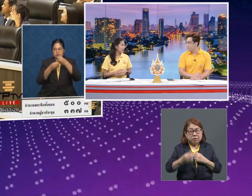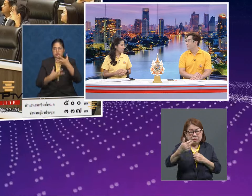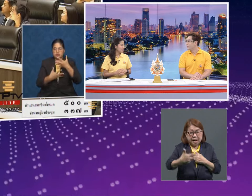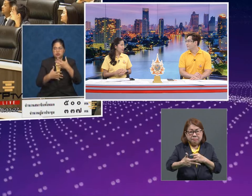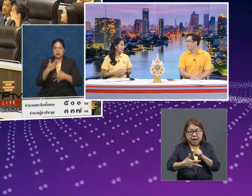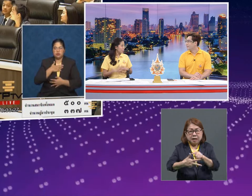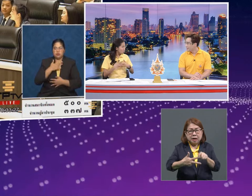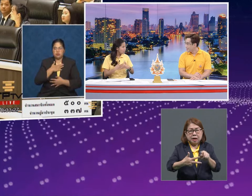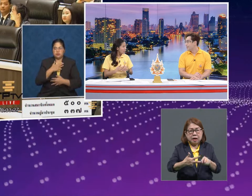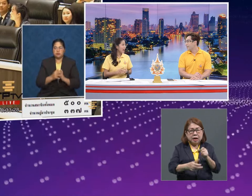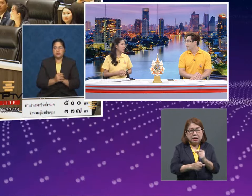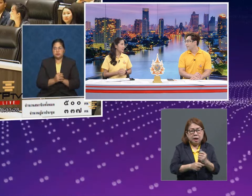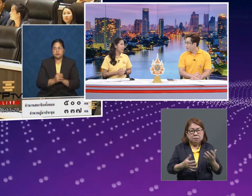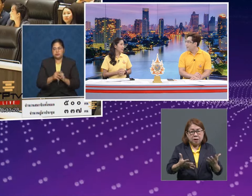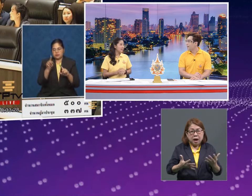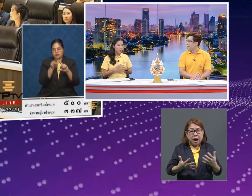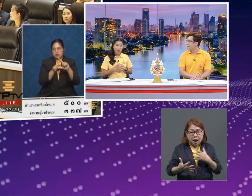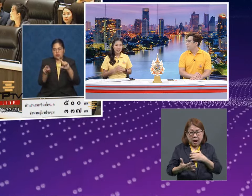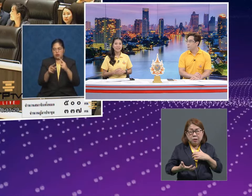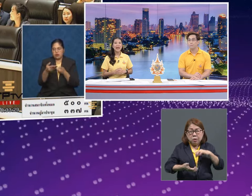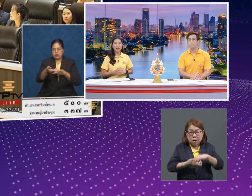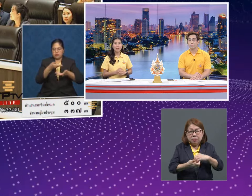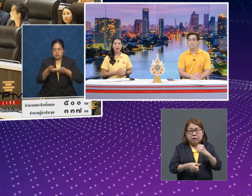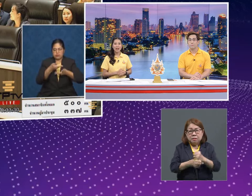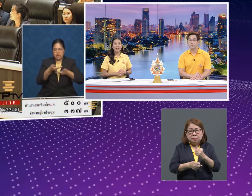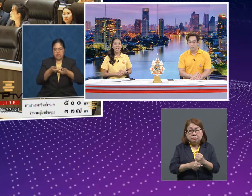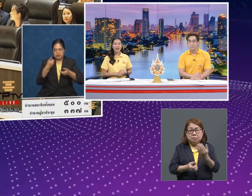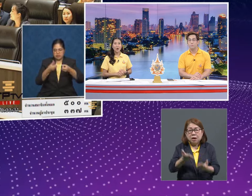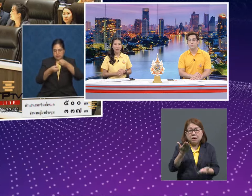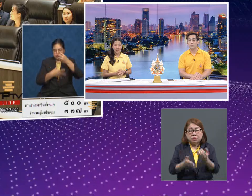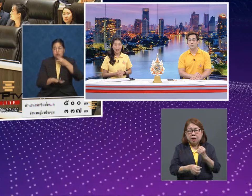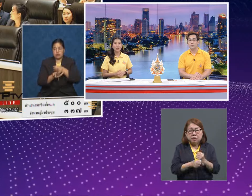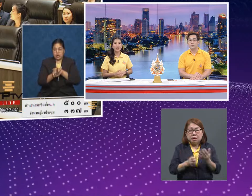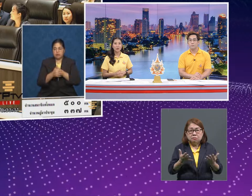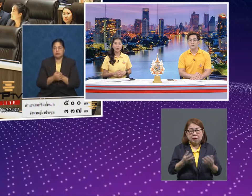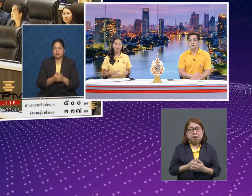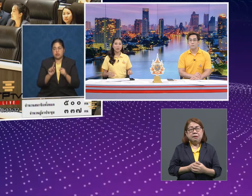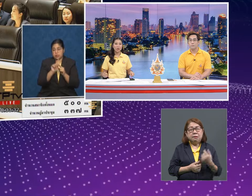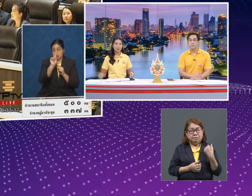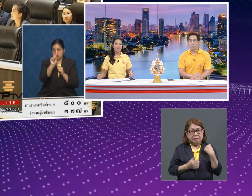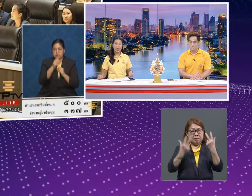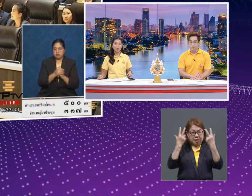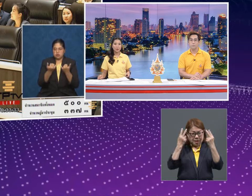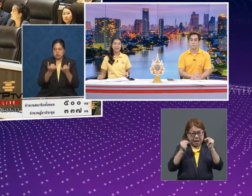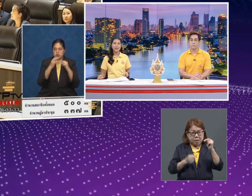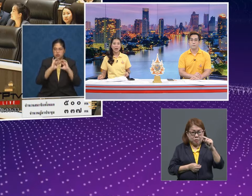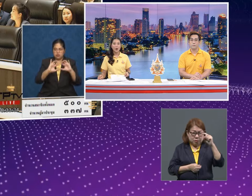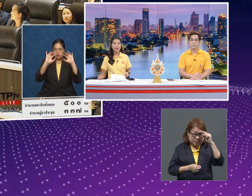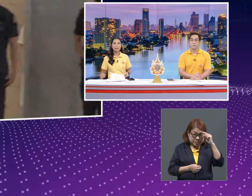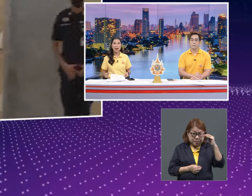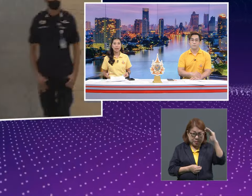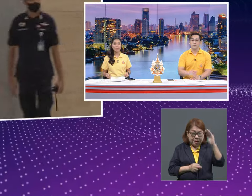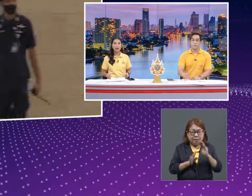งจะร่วมมือกันหรือว่าจะเดินหน้าทำอย่างไรนะคะแน่นอนหนึ่งในนั้นก็คือนายกรัฐมนตรีคุณเศรษฐาทวีสินนะคะ